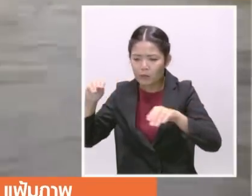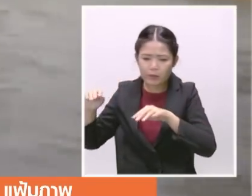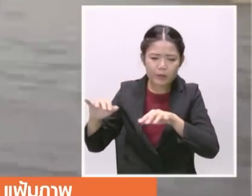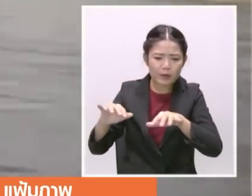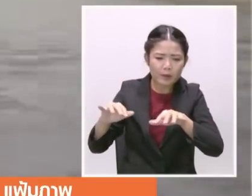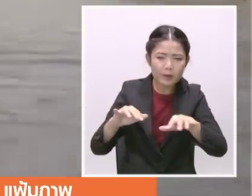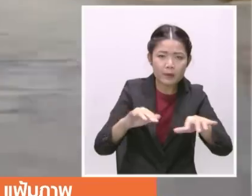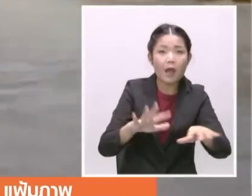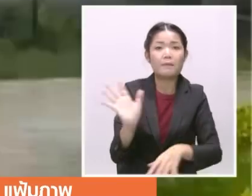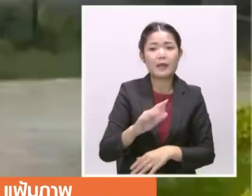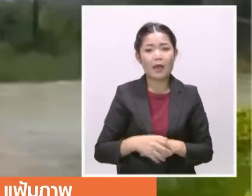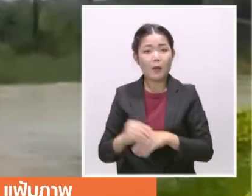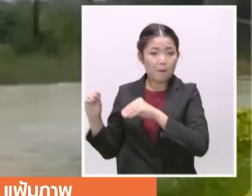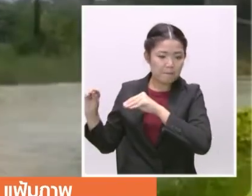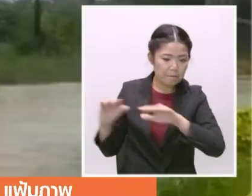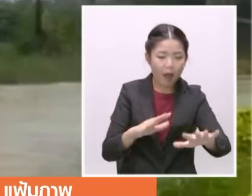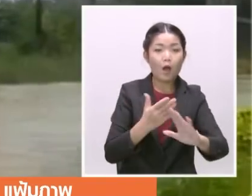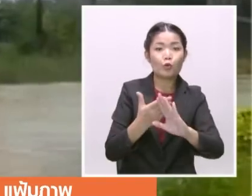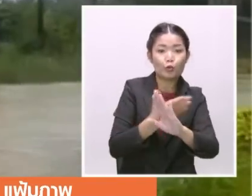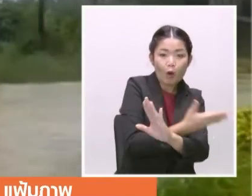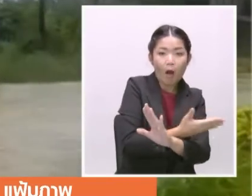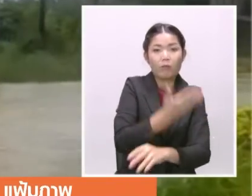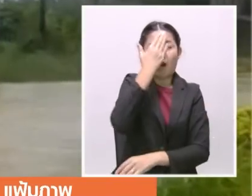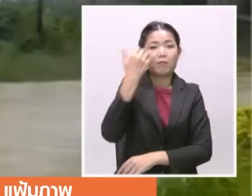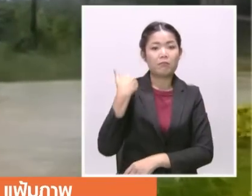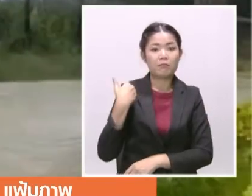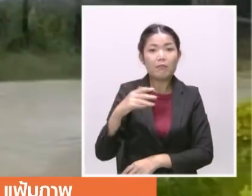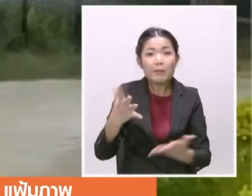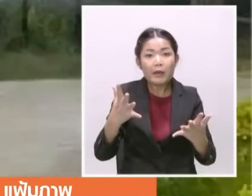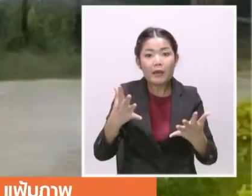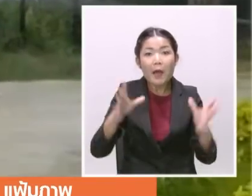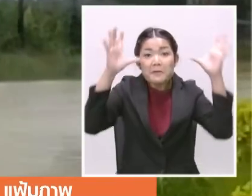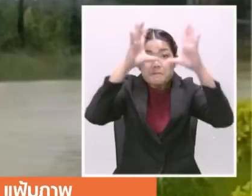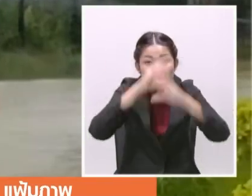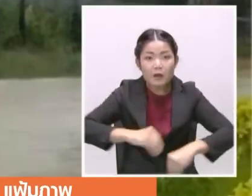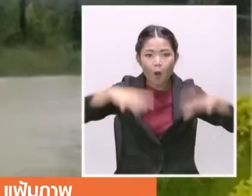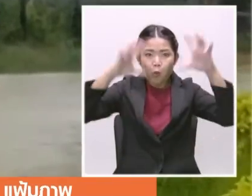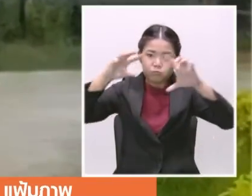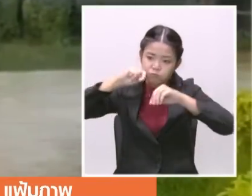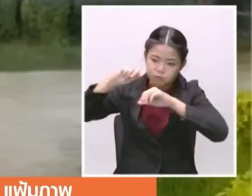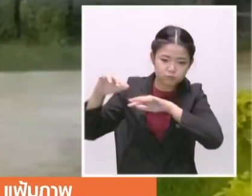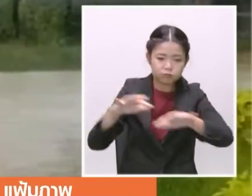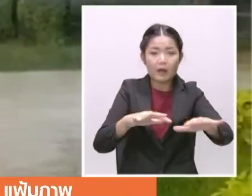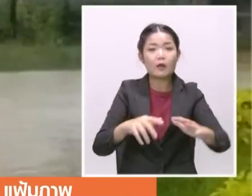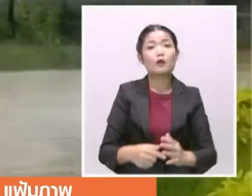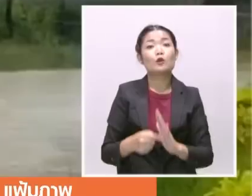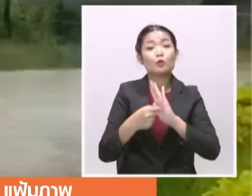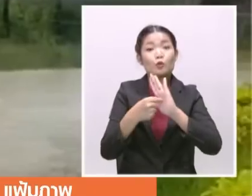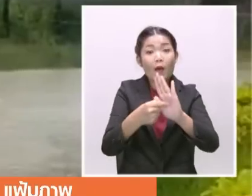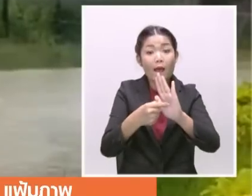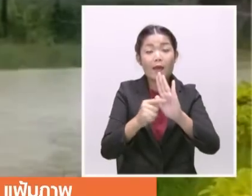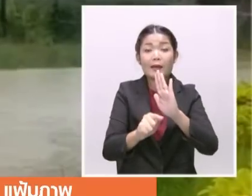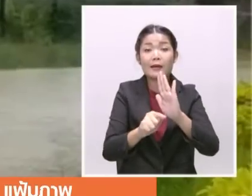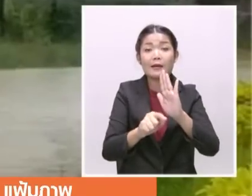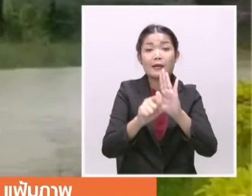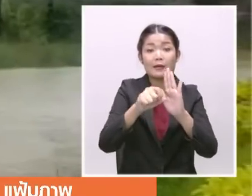บทำงลงหน้าได้พงกตกป้ Chain เขาข้ามคืนน้ำกห่งแล้ว ๆ เรสิราชาอย่กลั